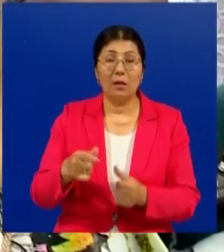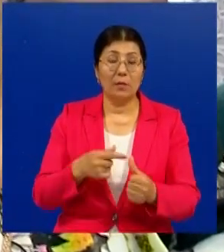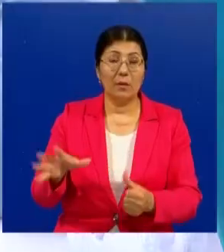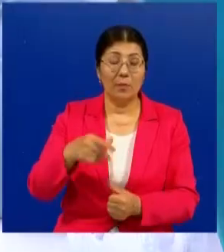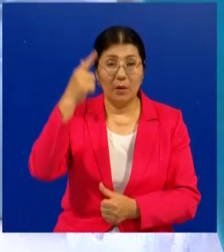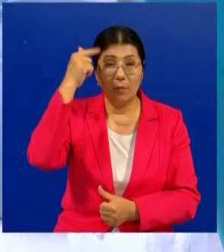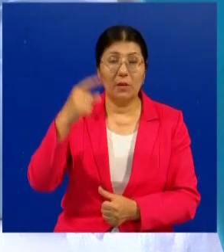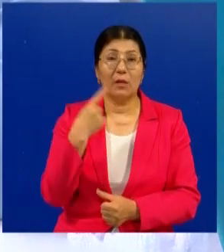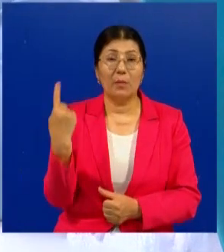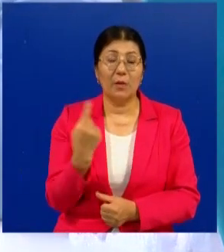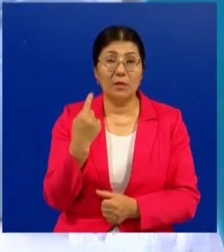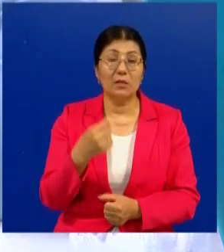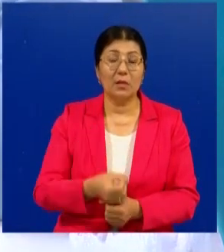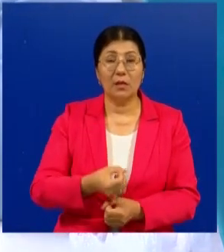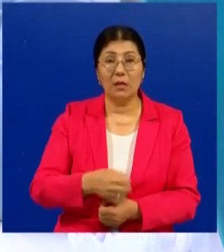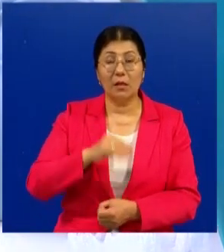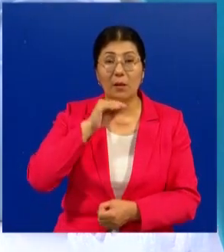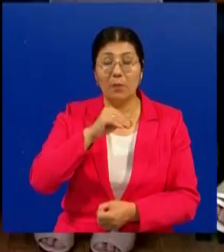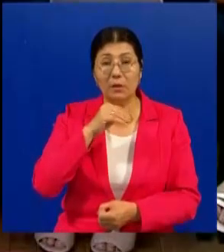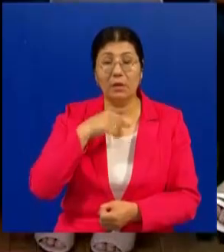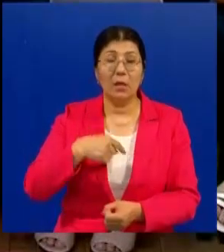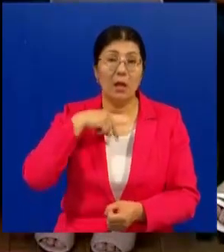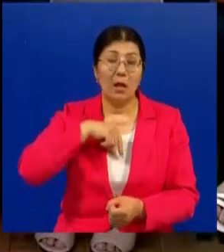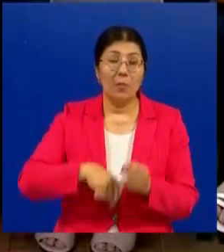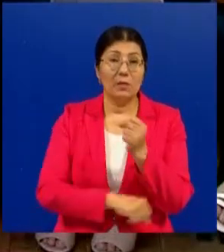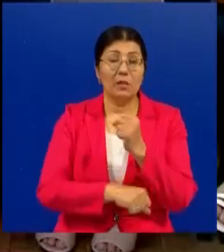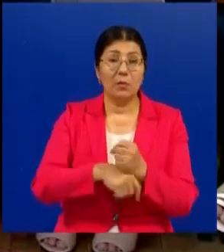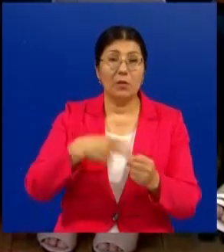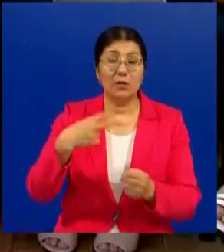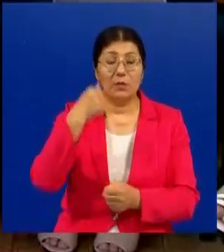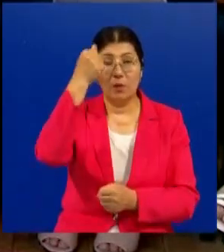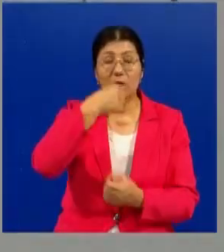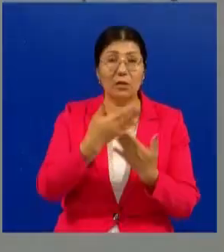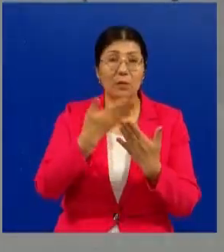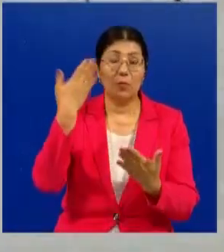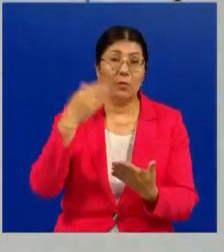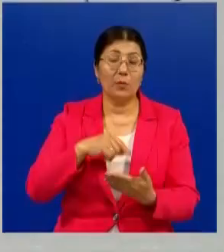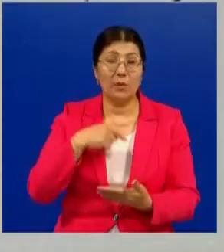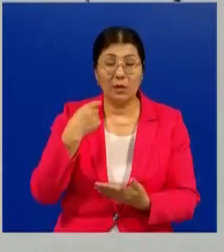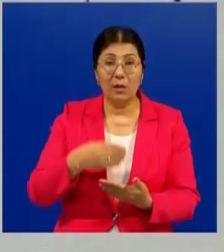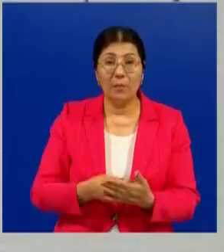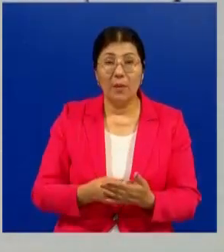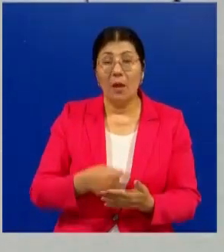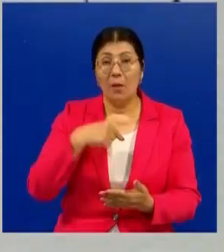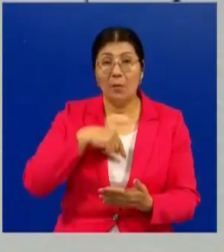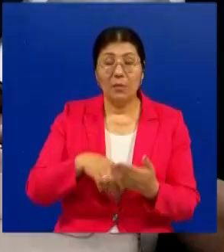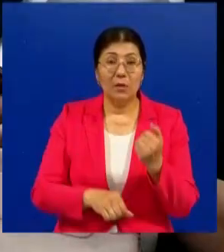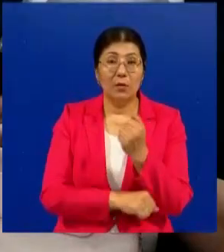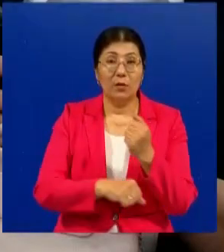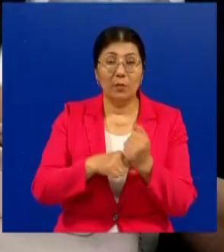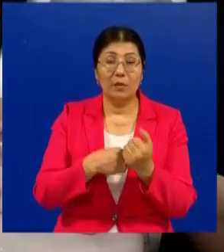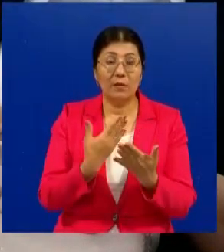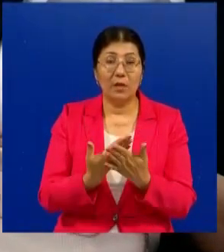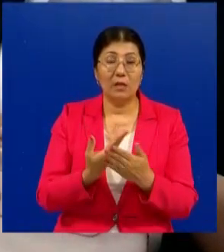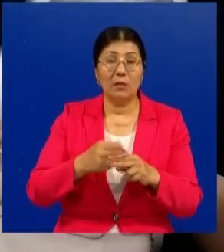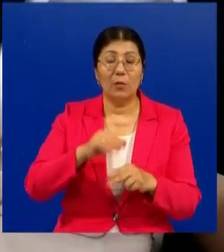Елдегі алғашқы білікті психолог ретінде танымал. Маманы 20 жыл бұрын психологқа ақша төлеп, одан кеңес алуды күлкіге айналдырған қоғам қазір